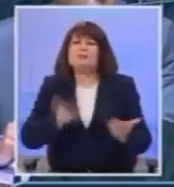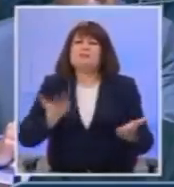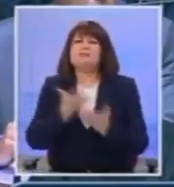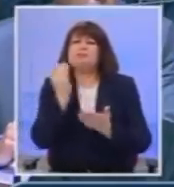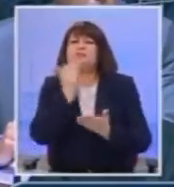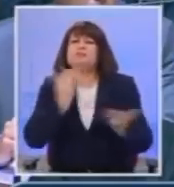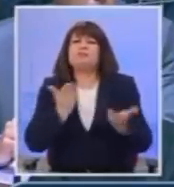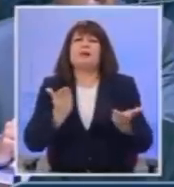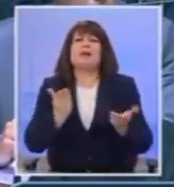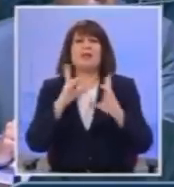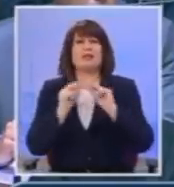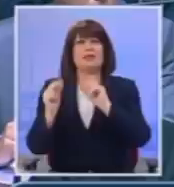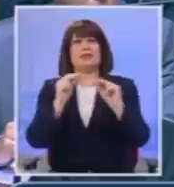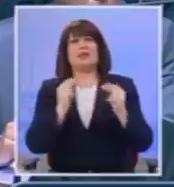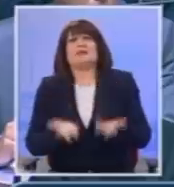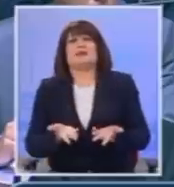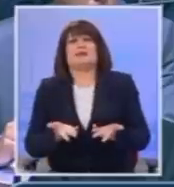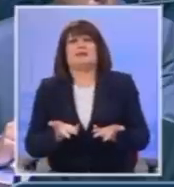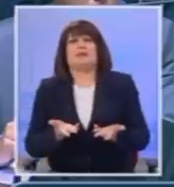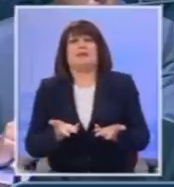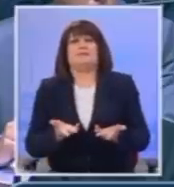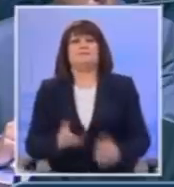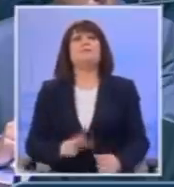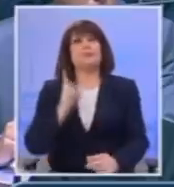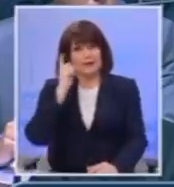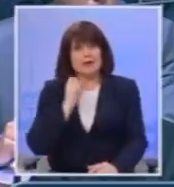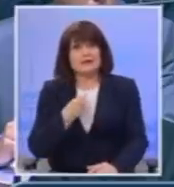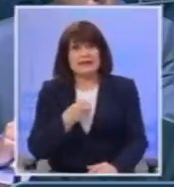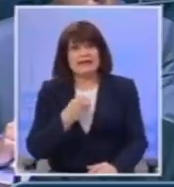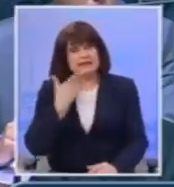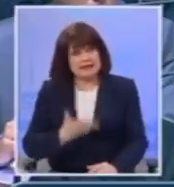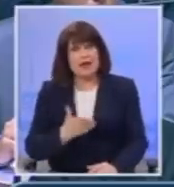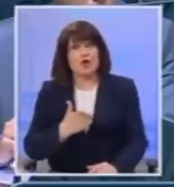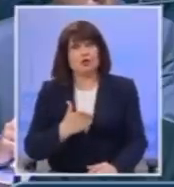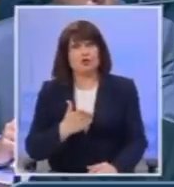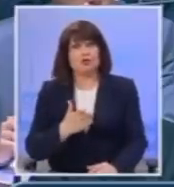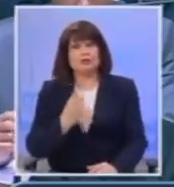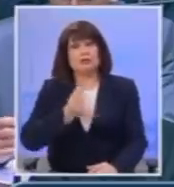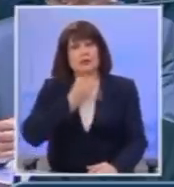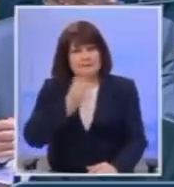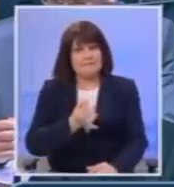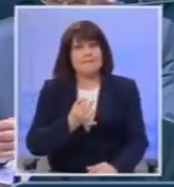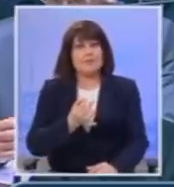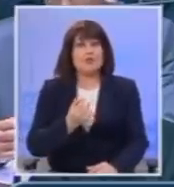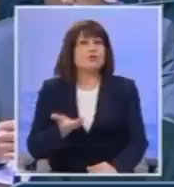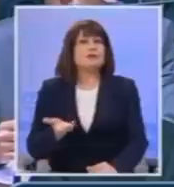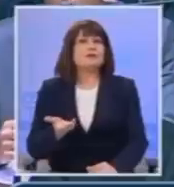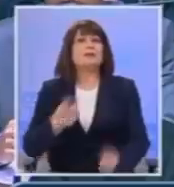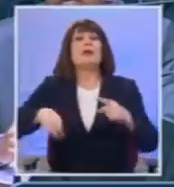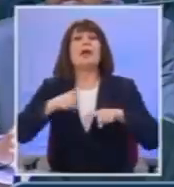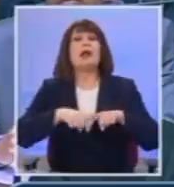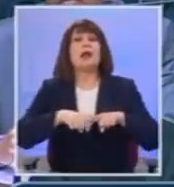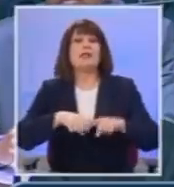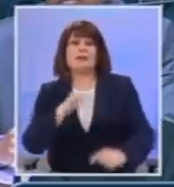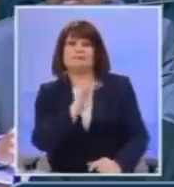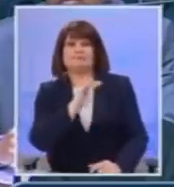εσπεσμένα. Δεν συζητά. Και ξέρετε, για να τελειώνω, να σας πω το εξής. Η χώρα, κύριε